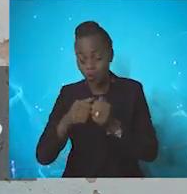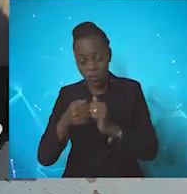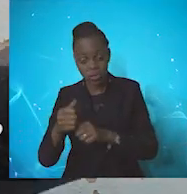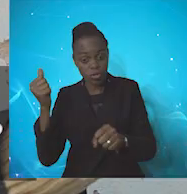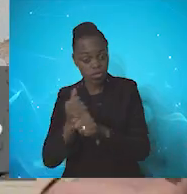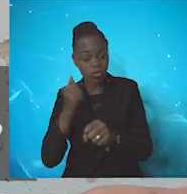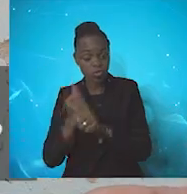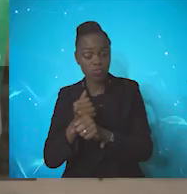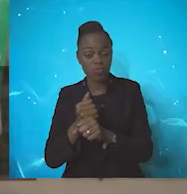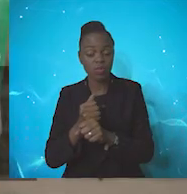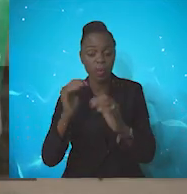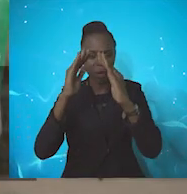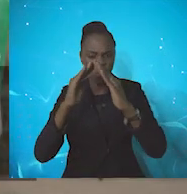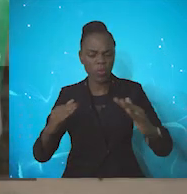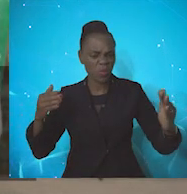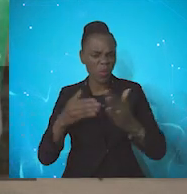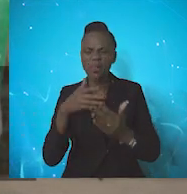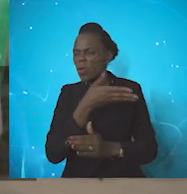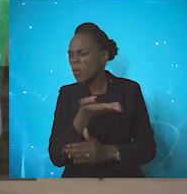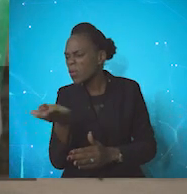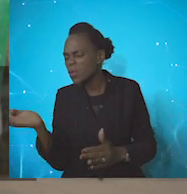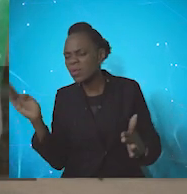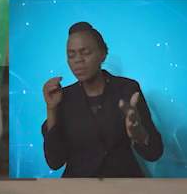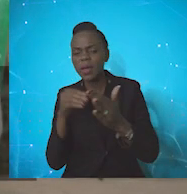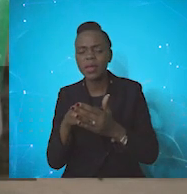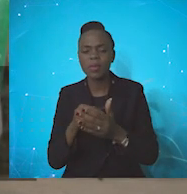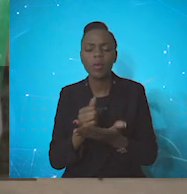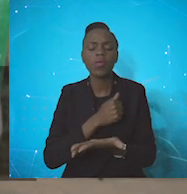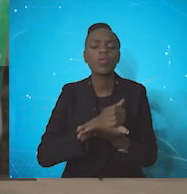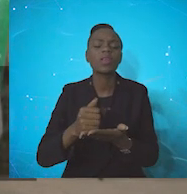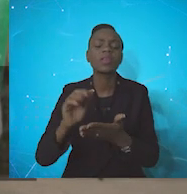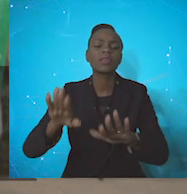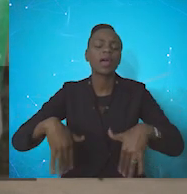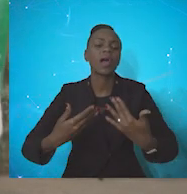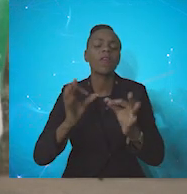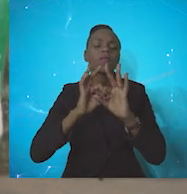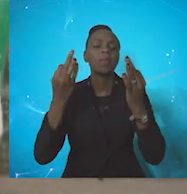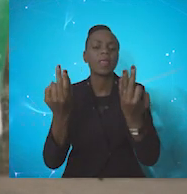nchito zapa kumwezima ima. Kutolo kutu. Chiri chose chima ima. Uta ndisa banji ima njala. Kamele.